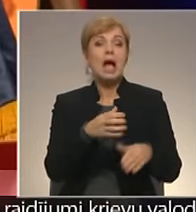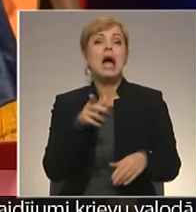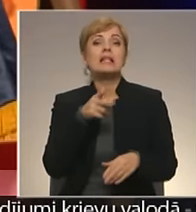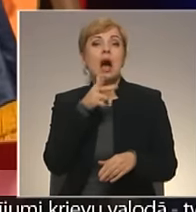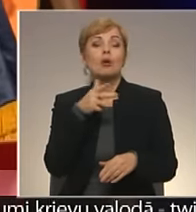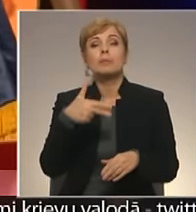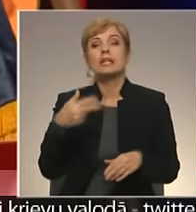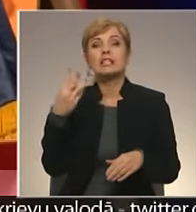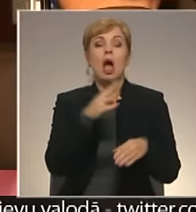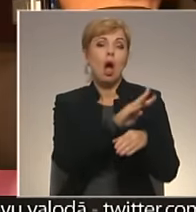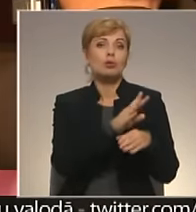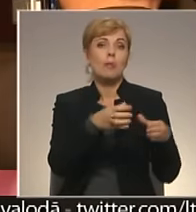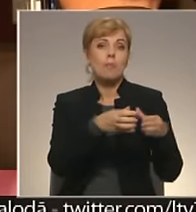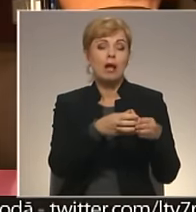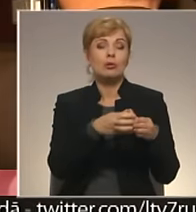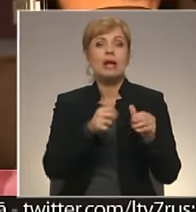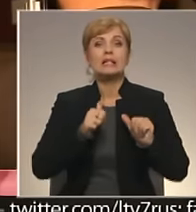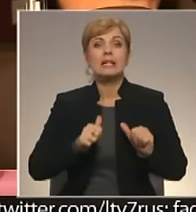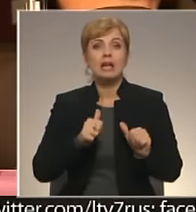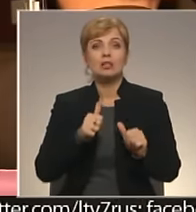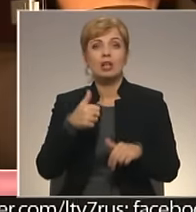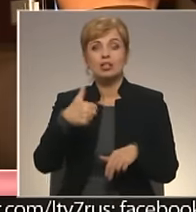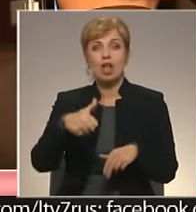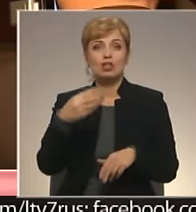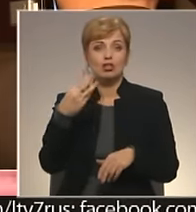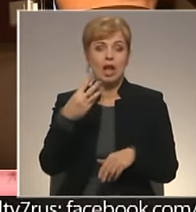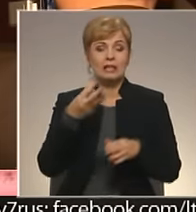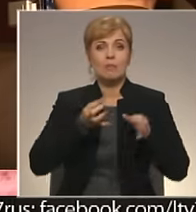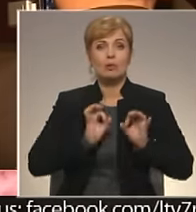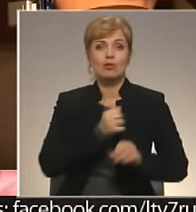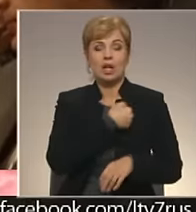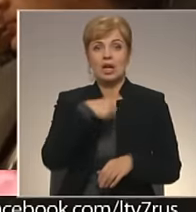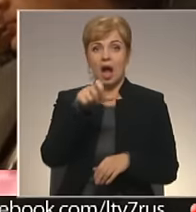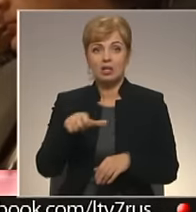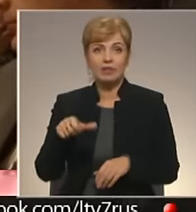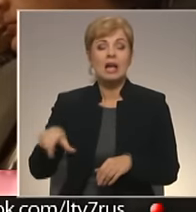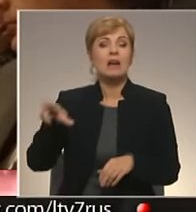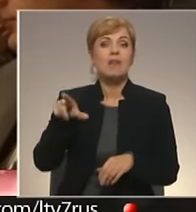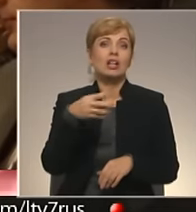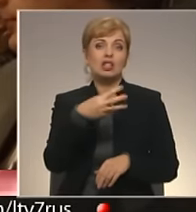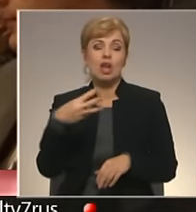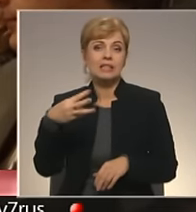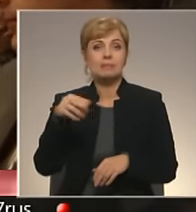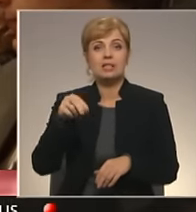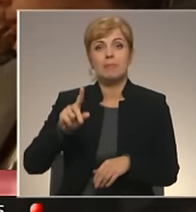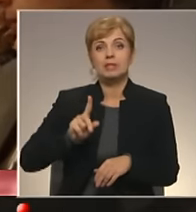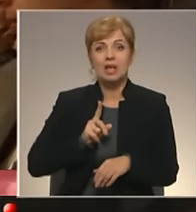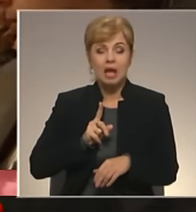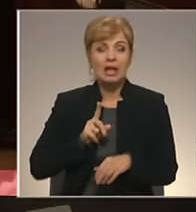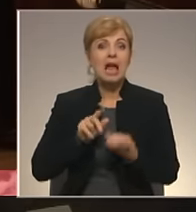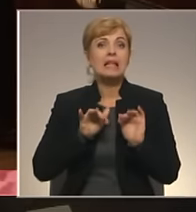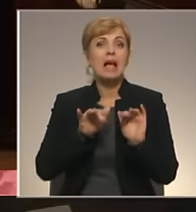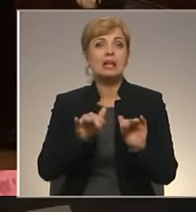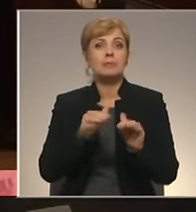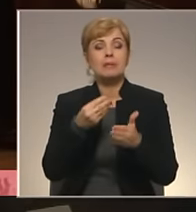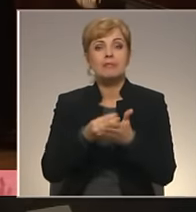34. Artilērijas bataljonā savu dienestu pilda 46 profesionālā dienesta karavīri un vairāk kā 400 zemessargi. Bataljona darbību vērtēt augstu